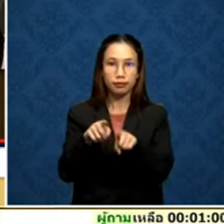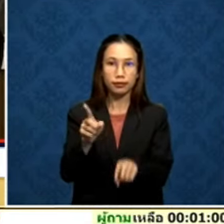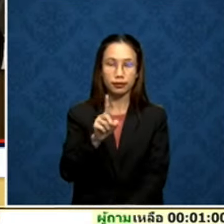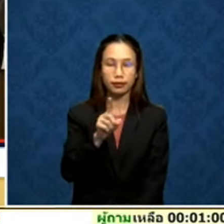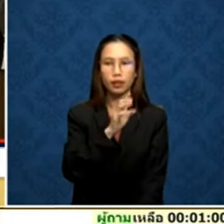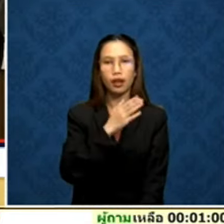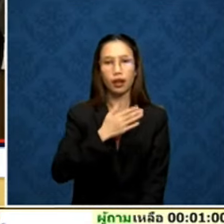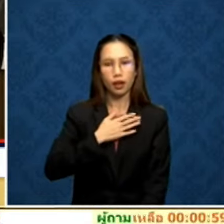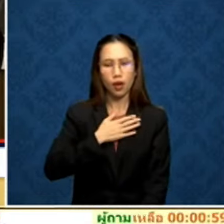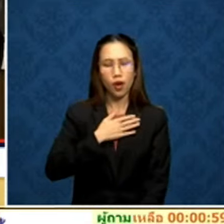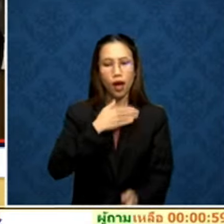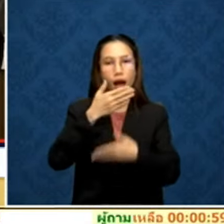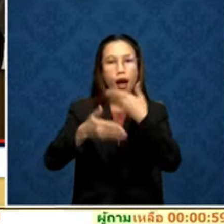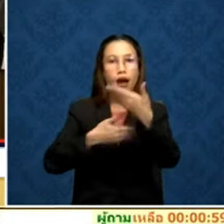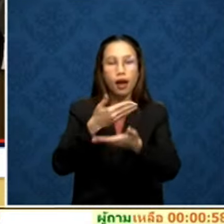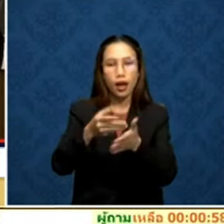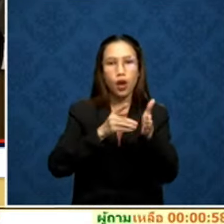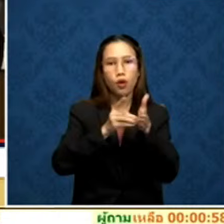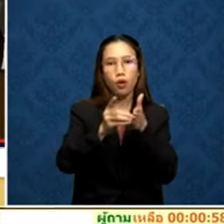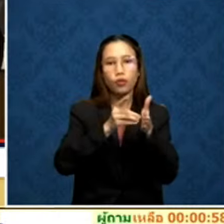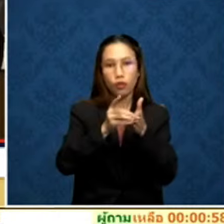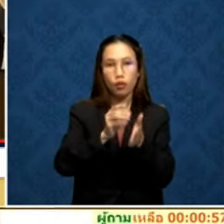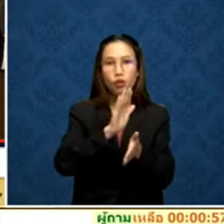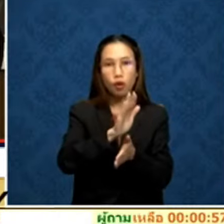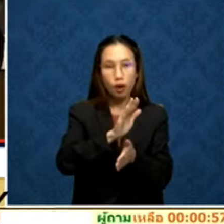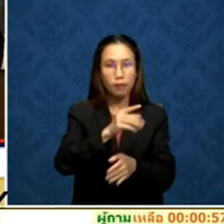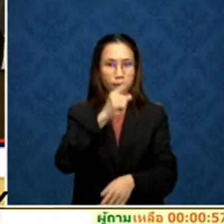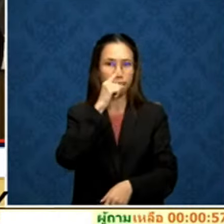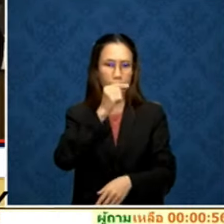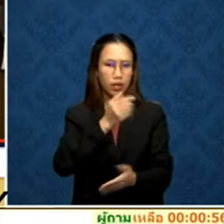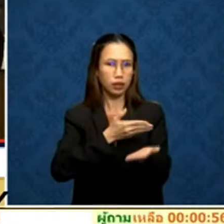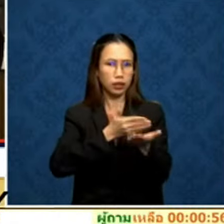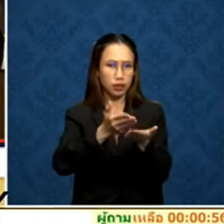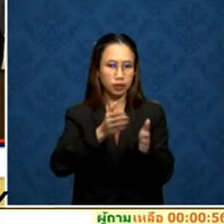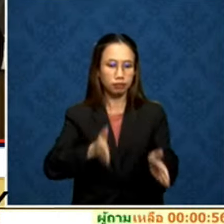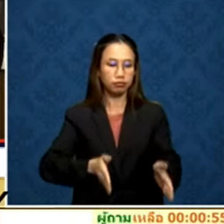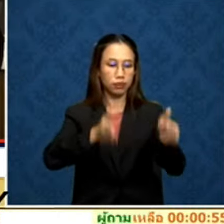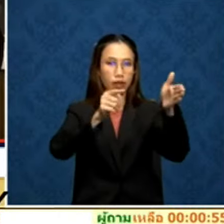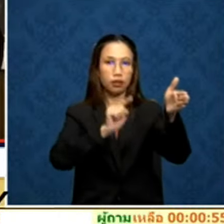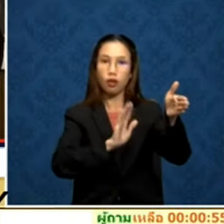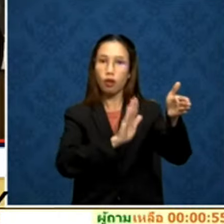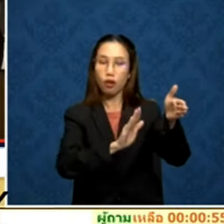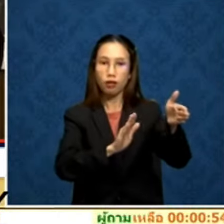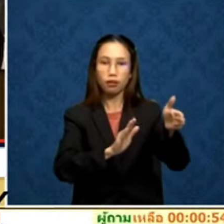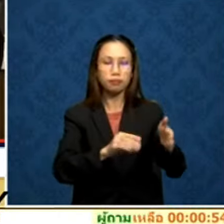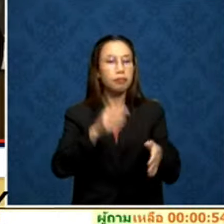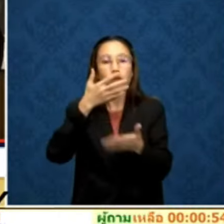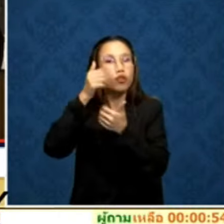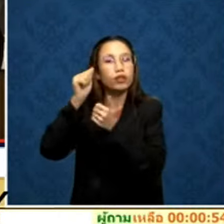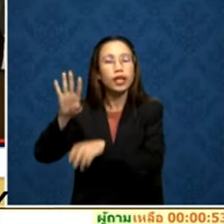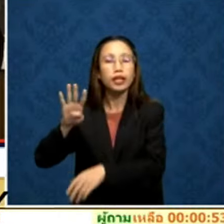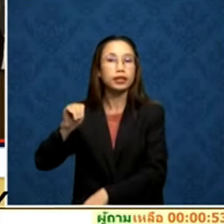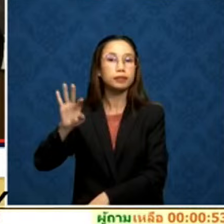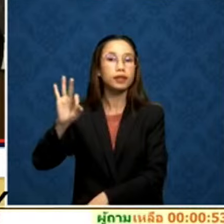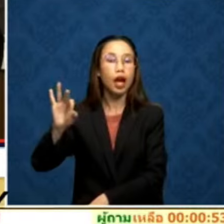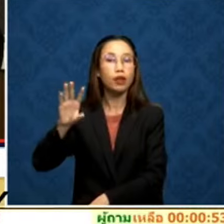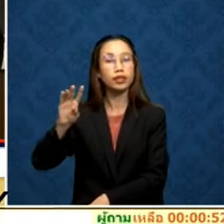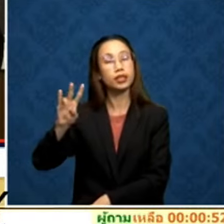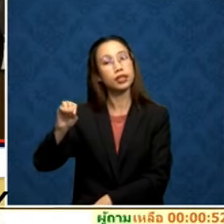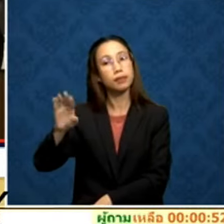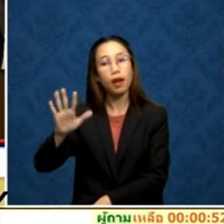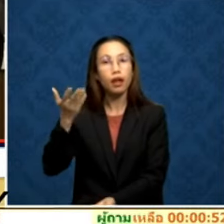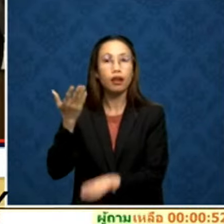ามารถปล่อยขายคอนโดที่ถือทรัพย์อิงสิทธิ์เนี่ยให้กับต่างชาติได้ทั้งตึกเลยไม่ต้องไปแคร์ 49% ไม่ต้องไปแคร์ 75% ด้วยซ้ำไ